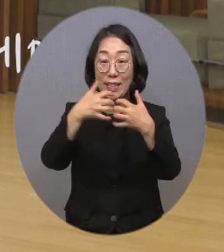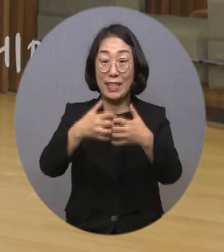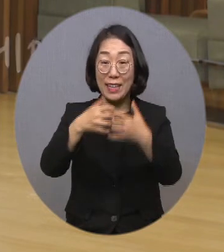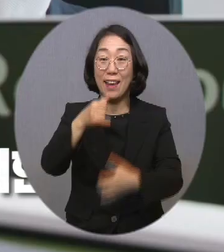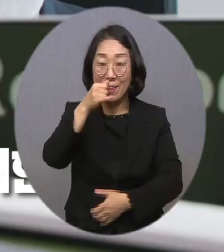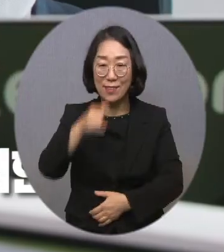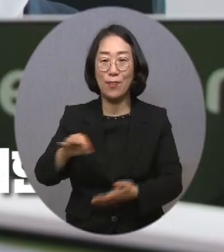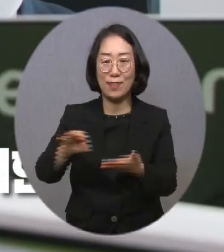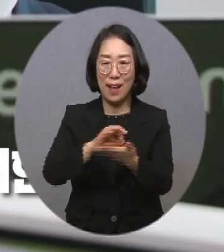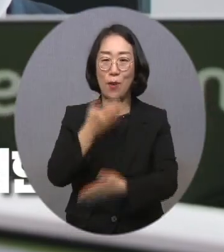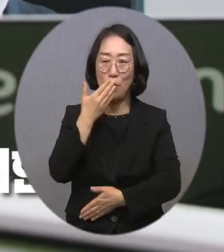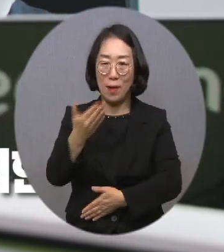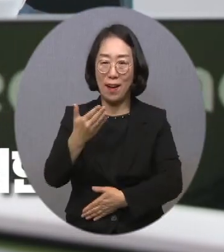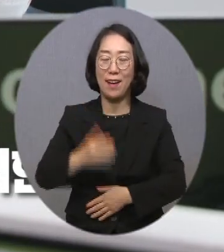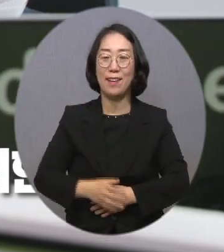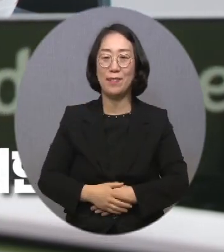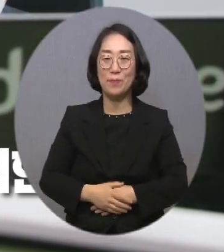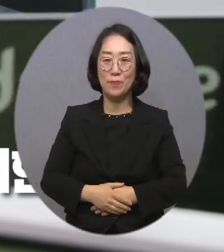하고 있습니다.